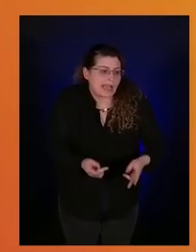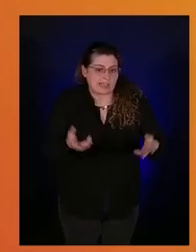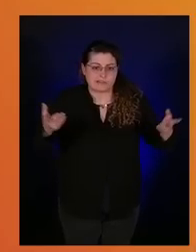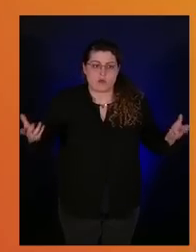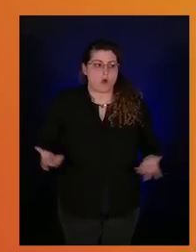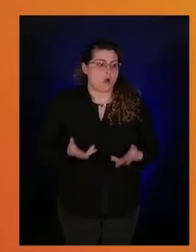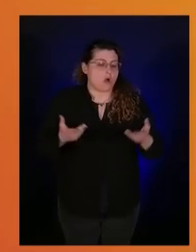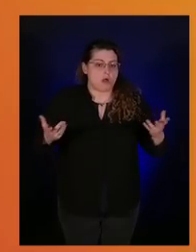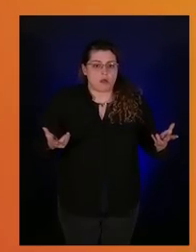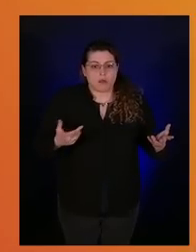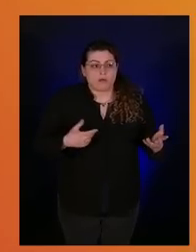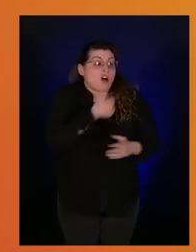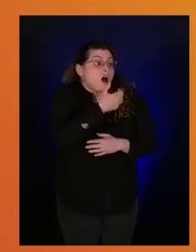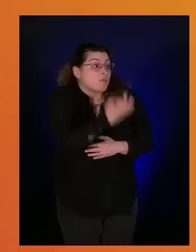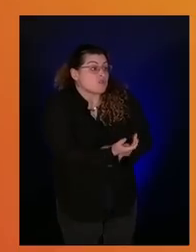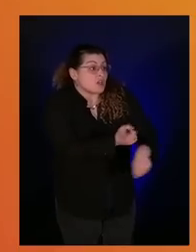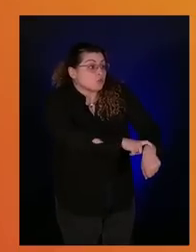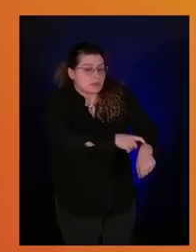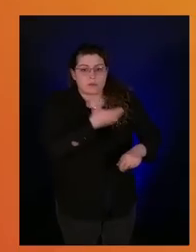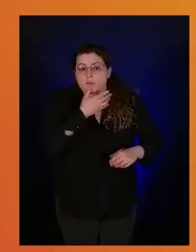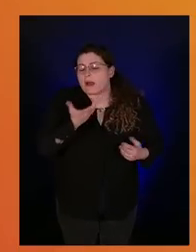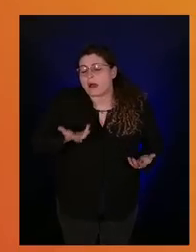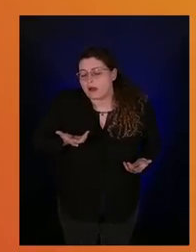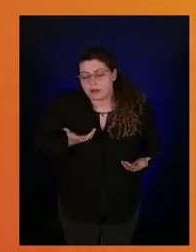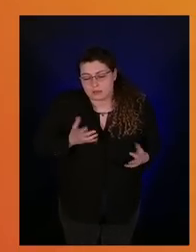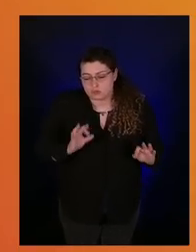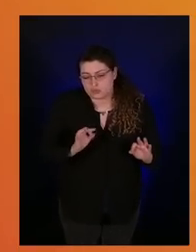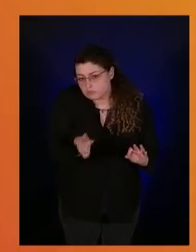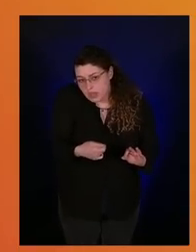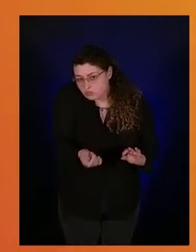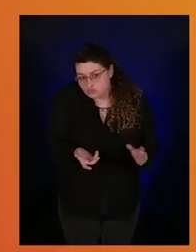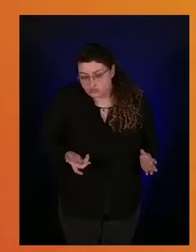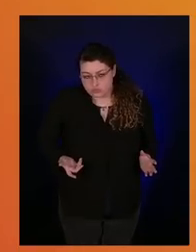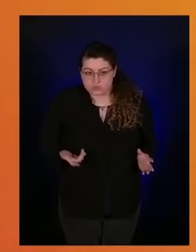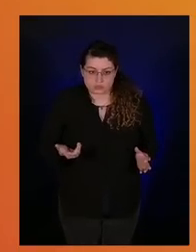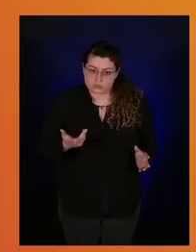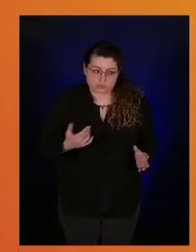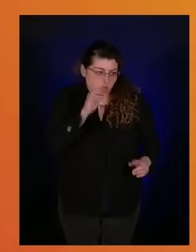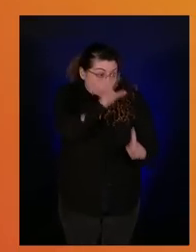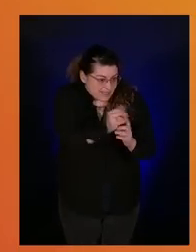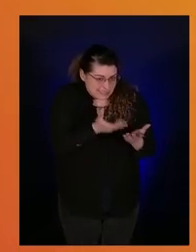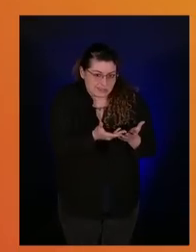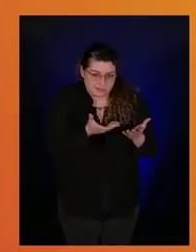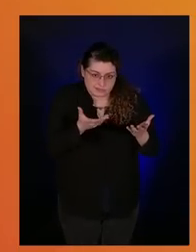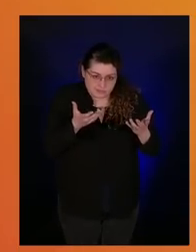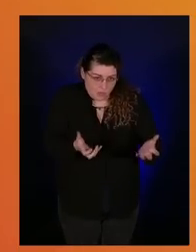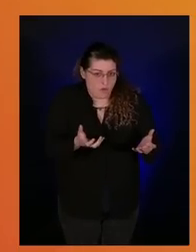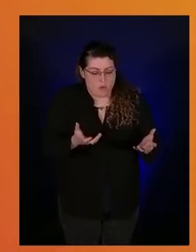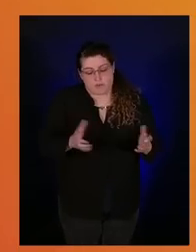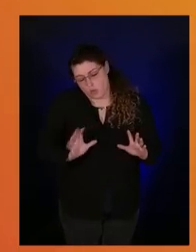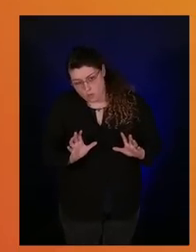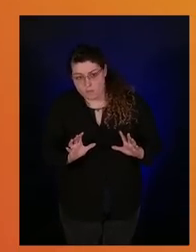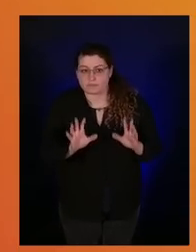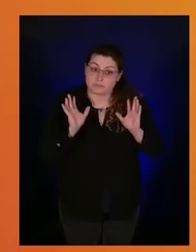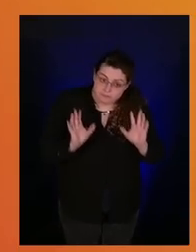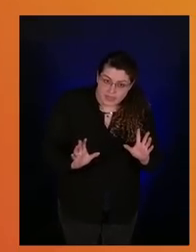dire c'est 1% tout de suite. Hein. Je pense que là, ce n'est pas non plus les objectifs qu'on doit se donner, mais